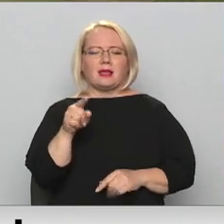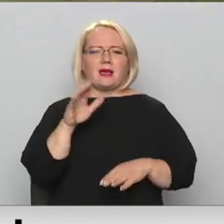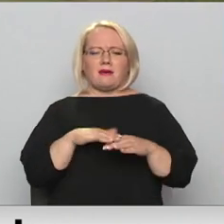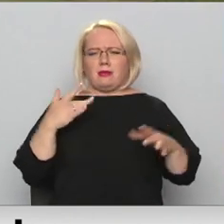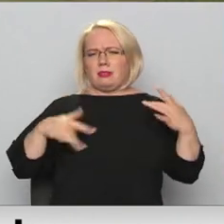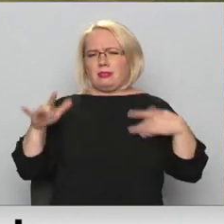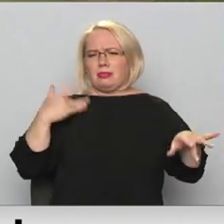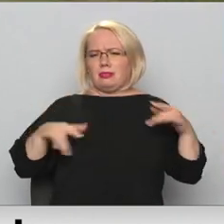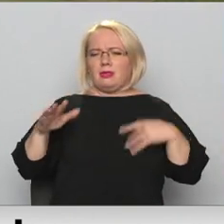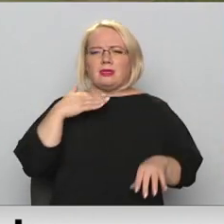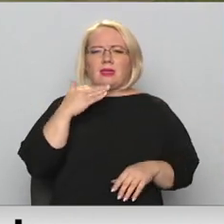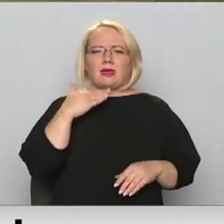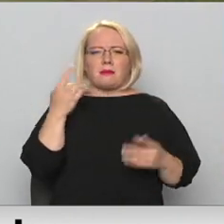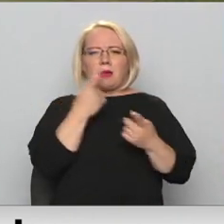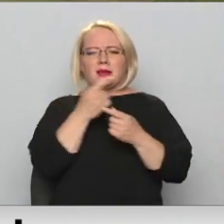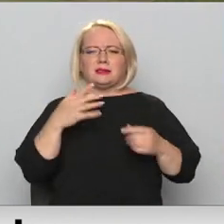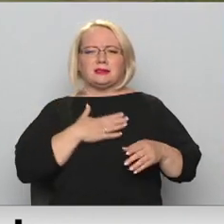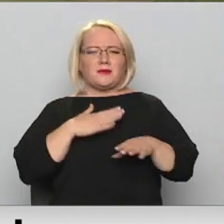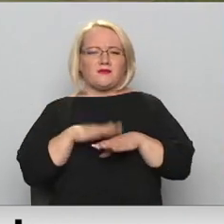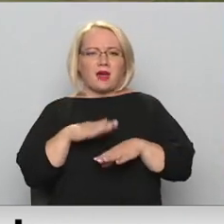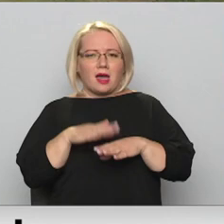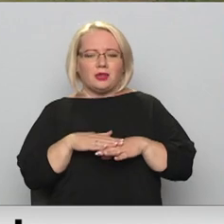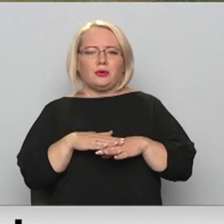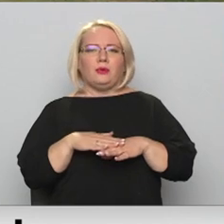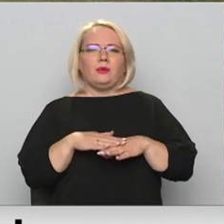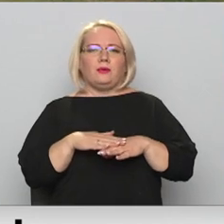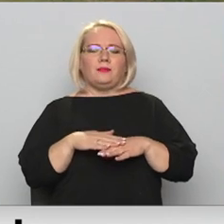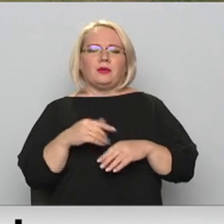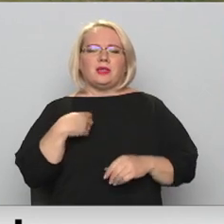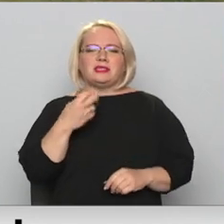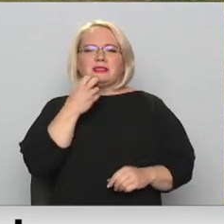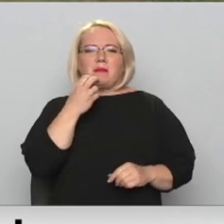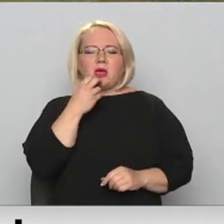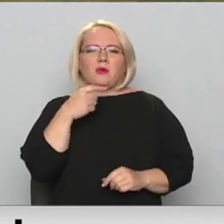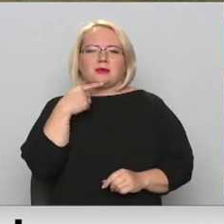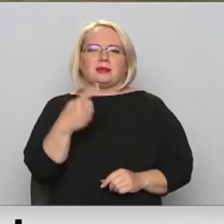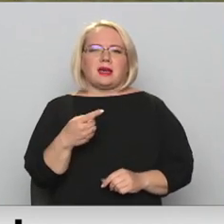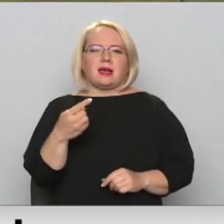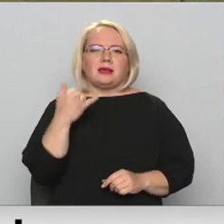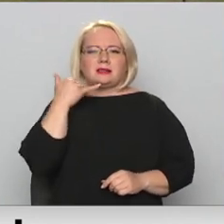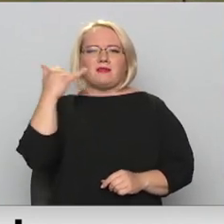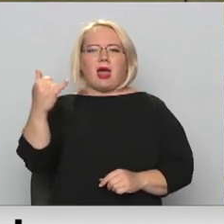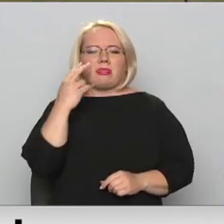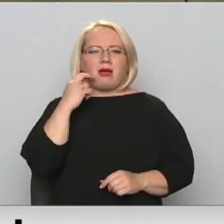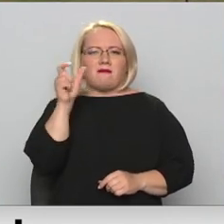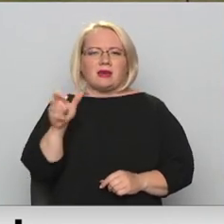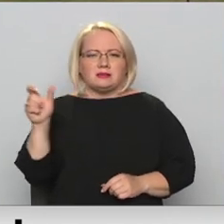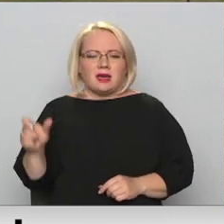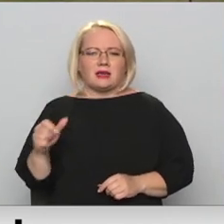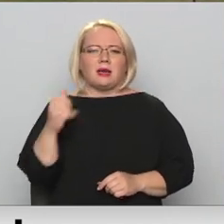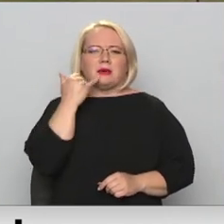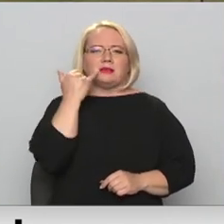nekādā gadījumā negrib atzīt un sauc, kā es smējos, zvana vecākiem,